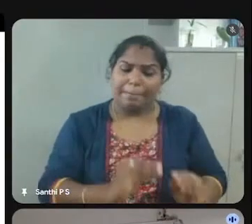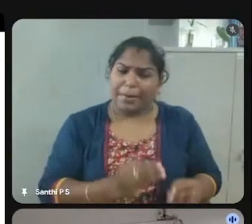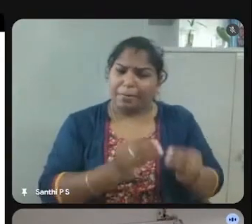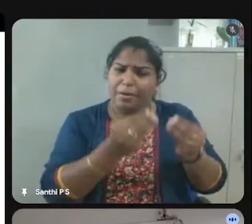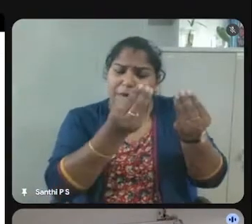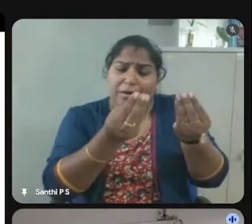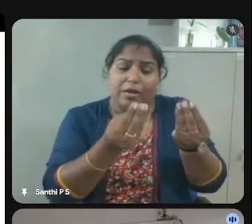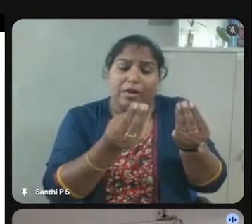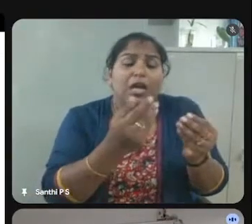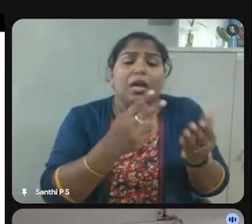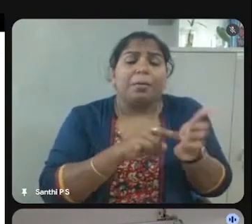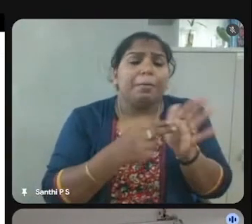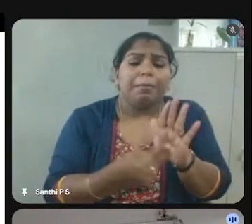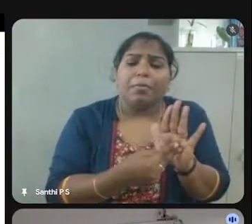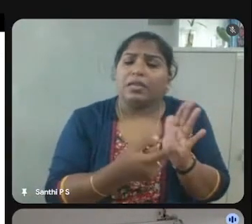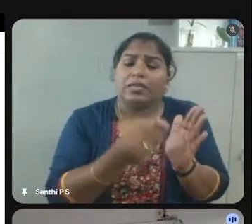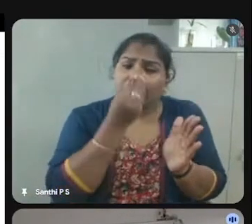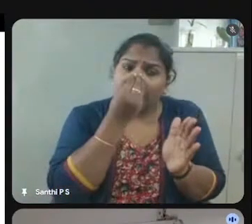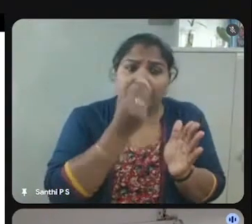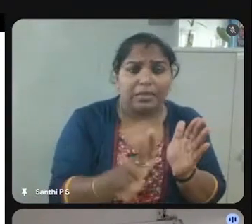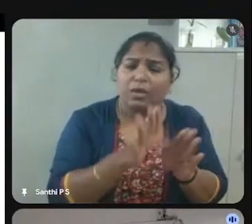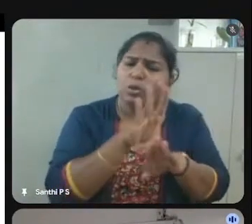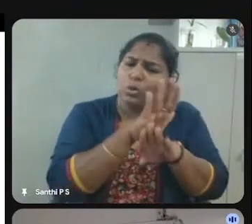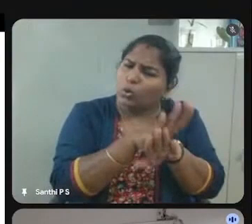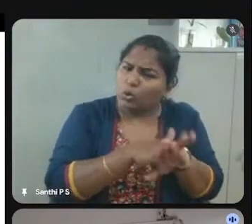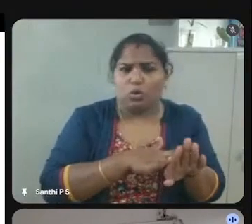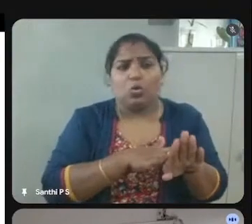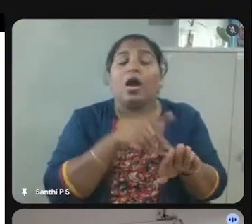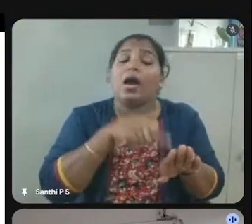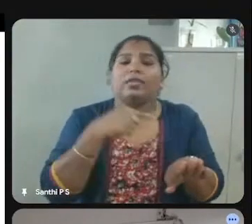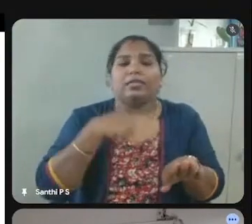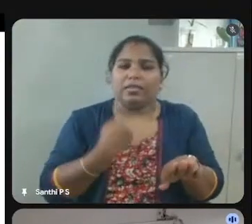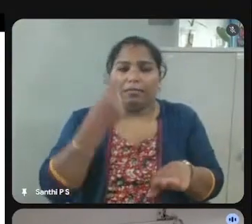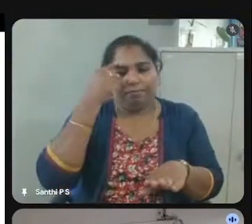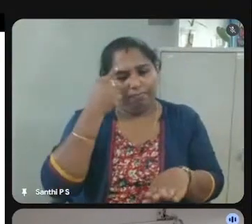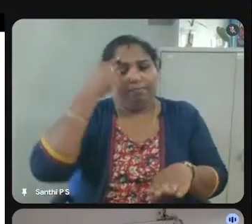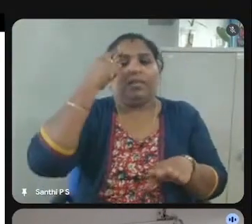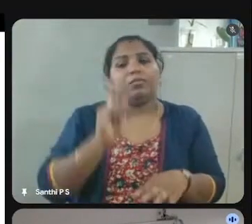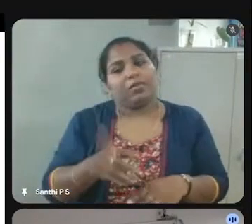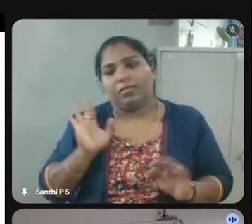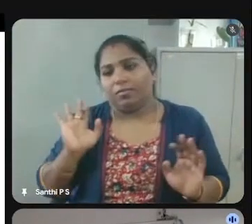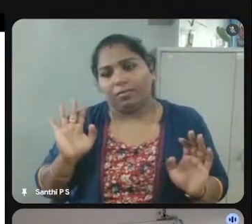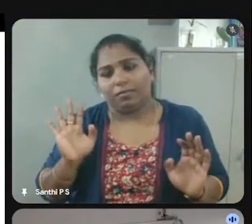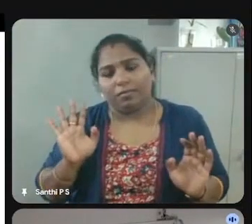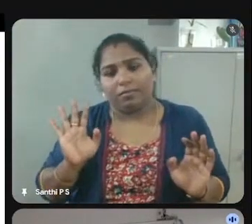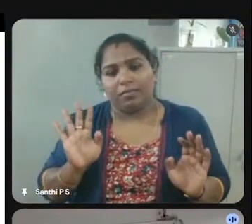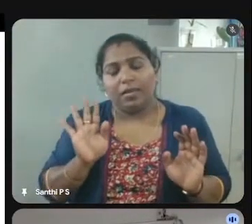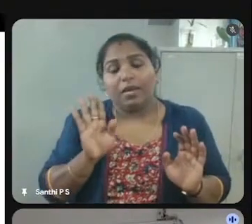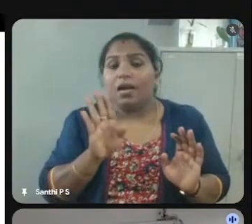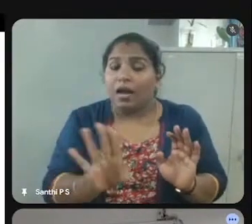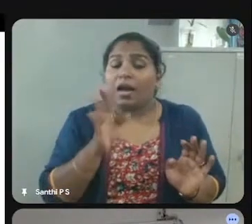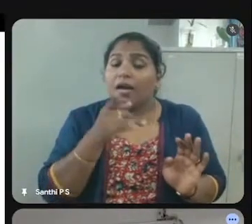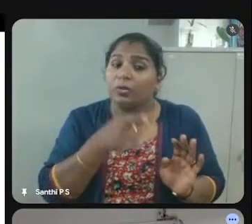എന്ന് പറയുന്നത് കുറച്ച് സ്ലോ പ്രോസസ് ആണ് എന്നുള്ള ഒരു മനസ്സിലാക്കൽ നമുക്ക് എപ്പോഴും ഉണ്ടായിരിക്കണം. അപ്പൊ ആ ഒരു യാഥാർത്ഥ്യത്തെ